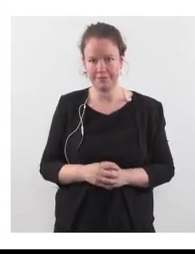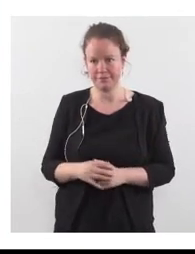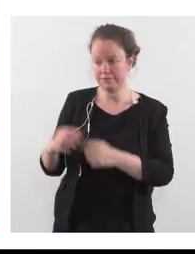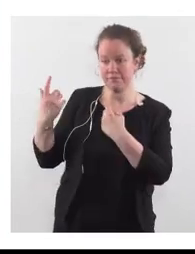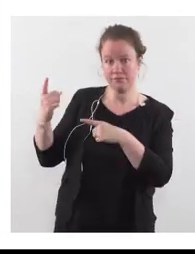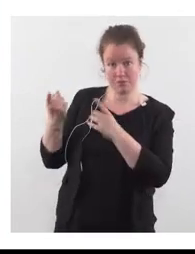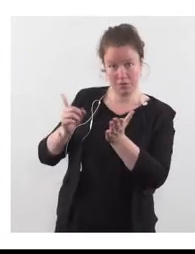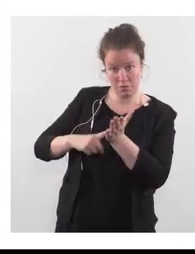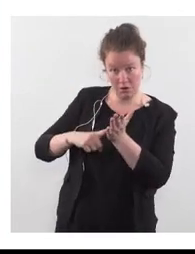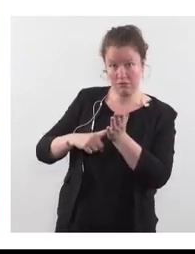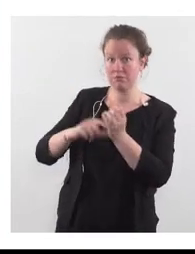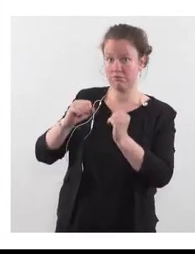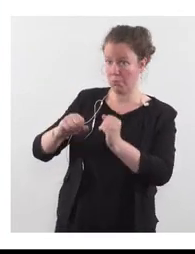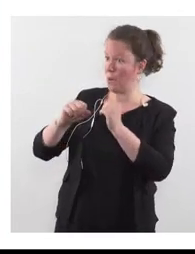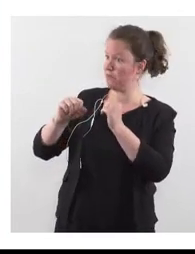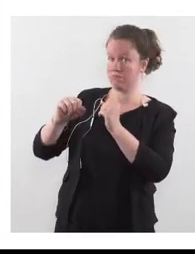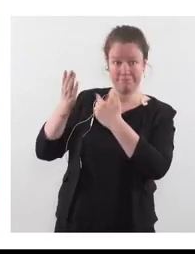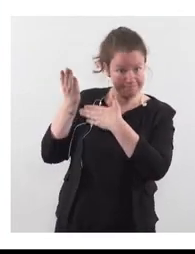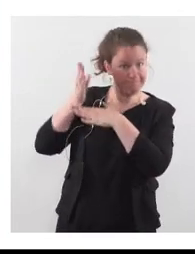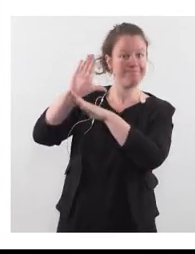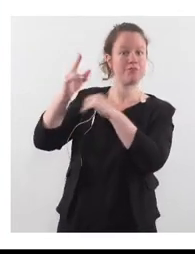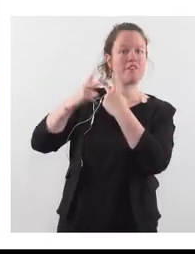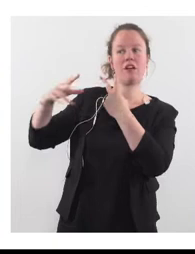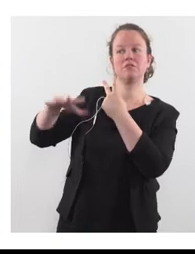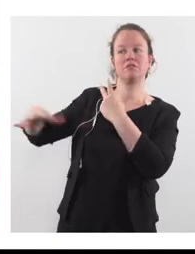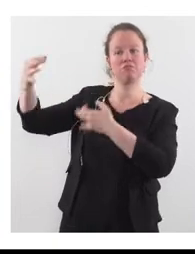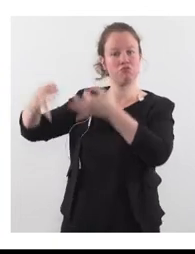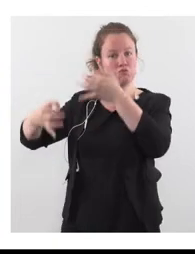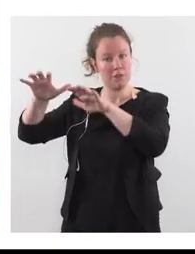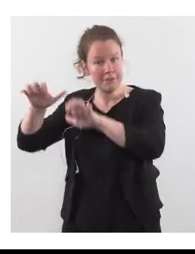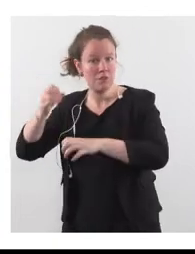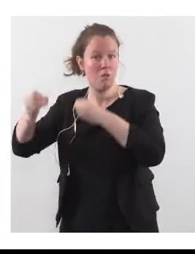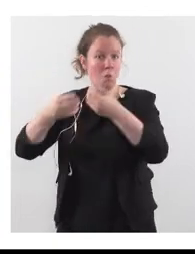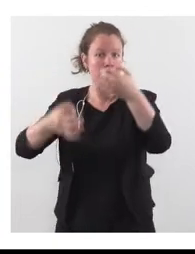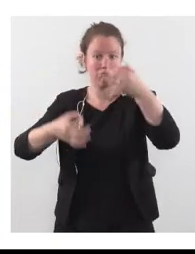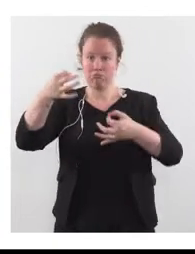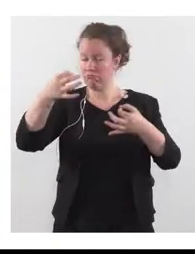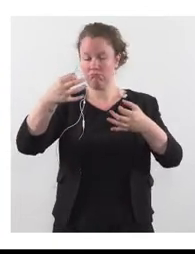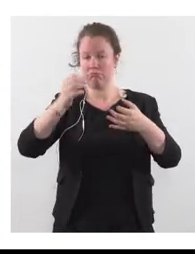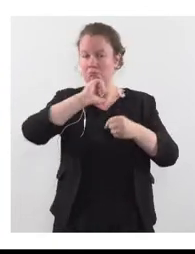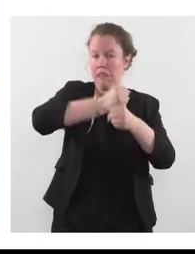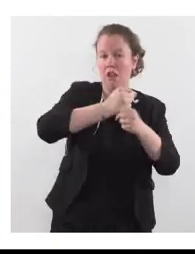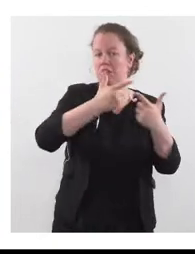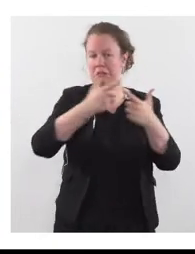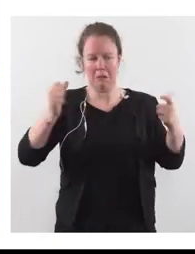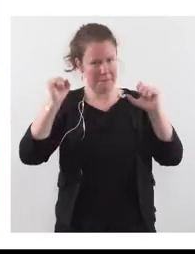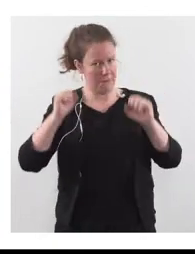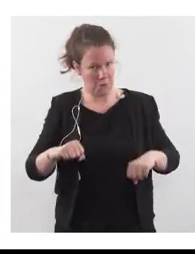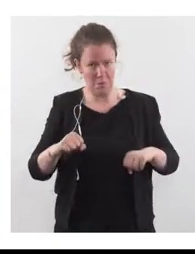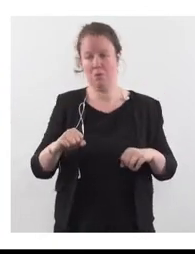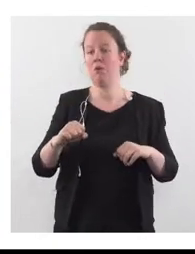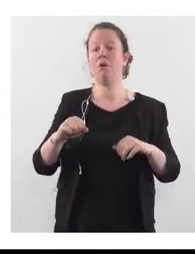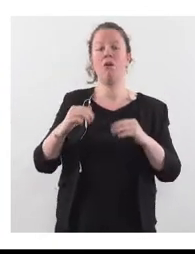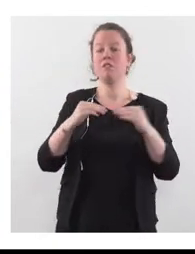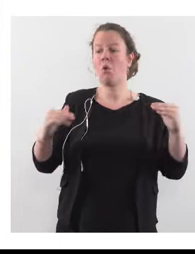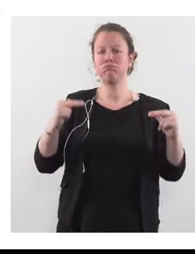ami de la Cour devant les juridictions judiciaires mais aussi administratives, quel que soit le niveau de l'instance, pour